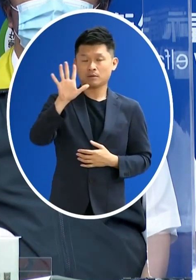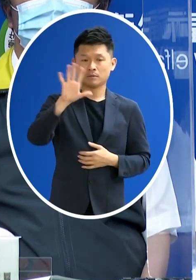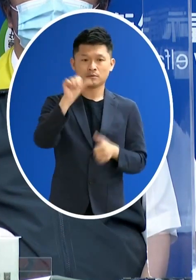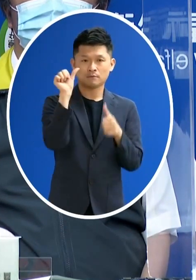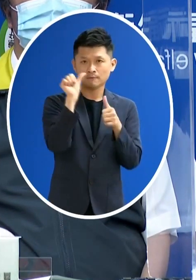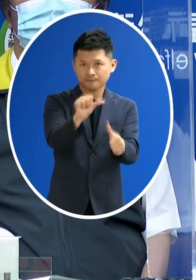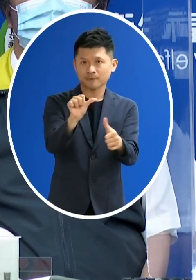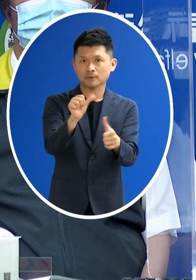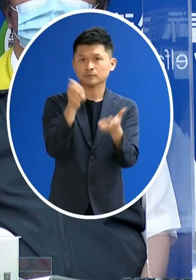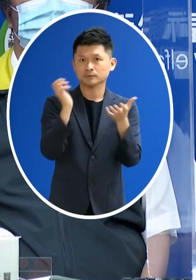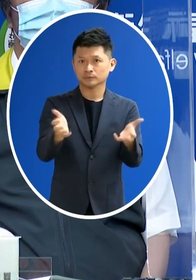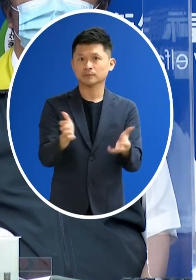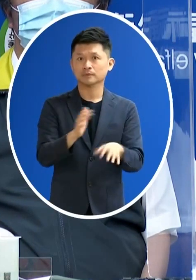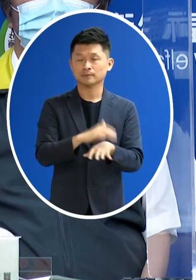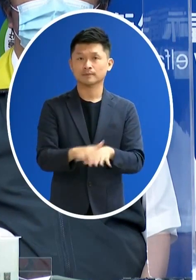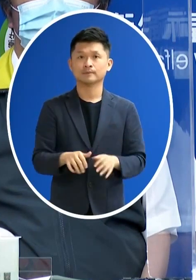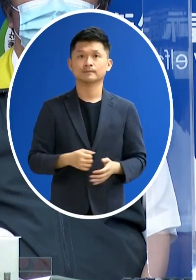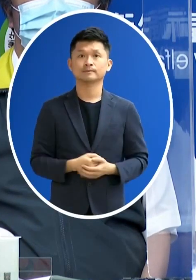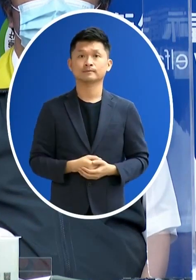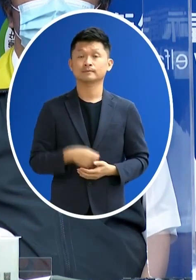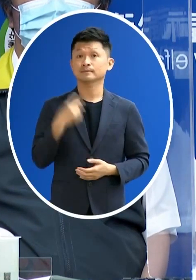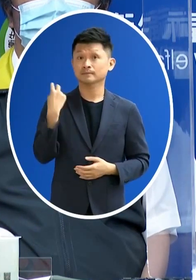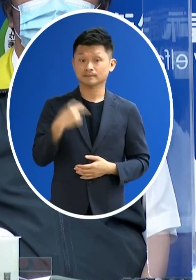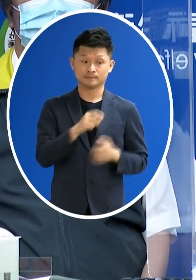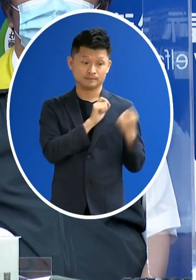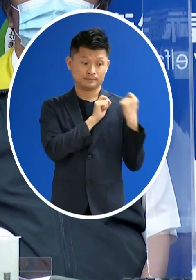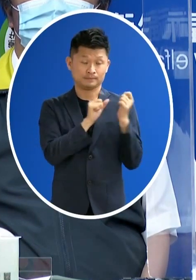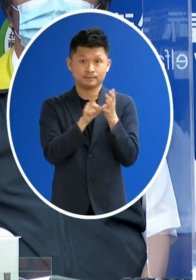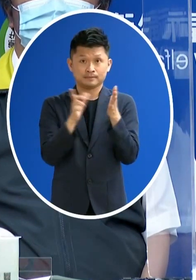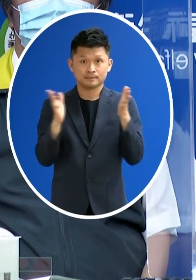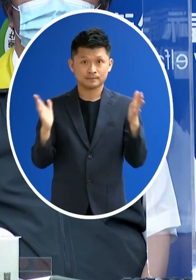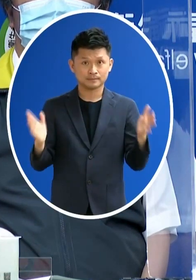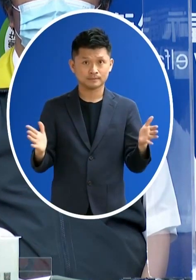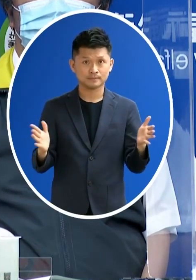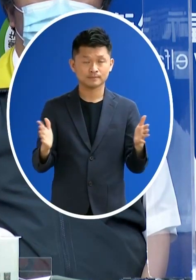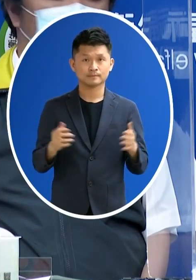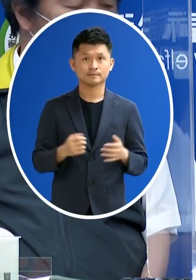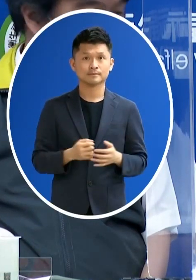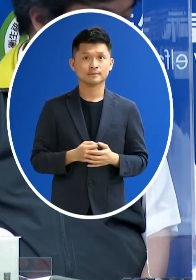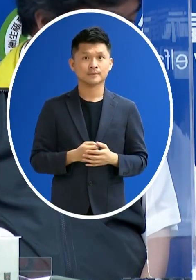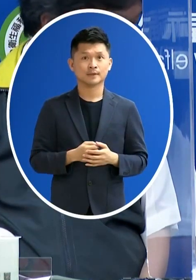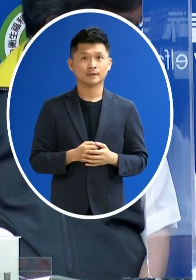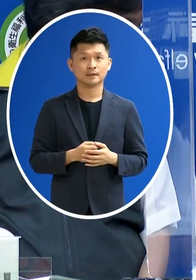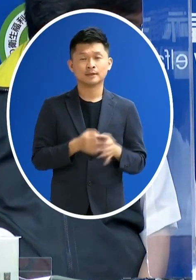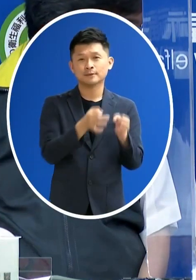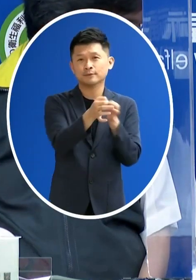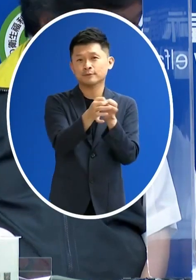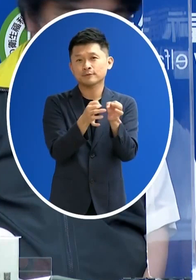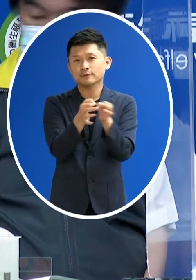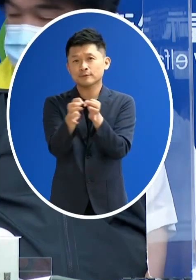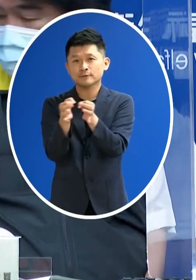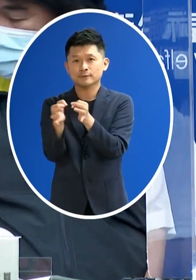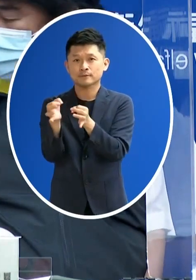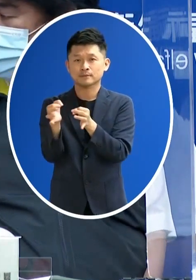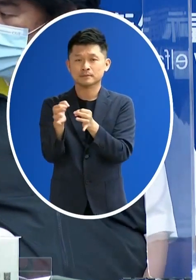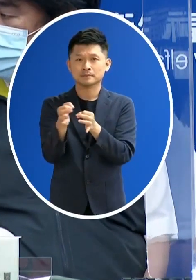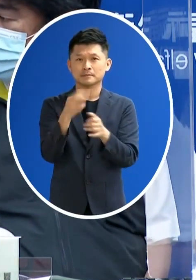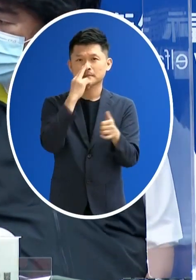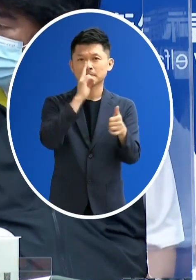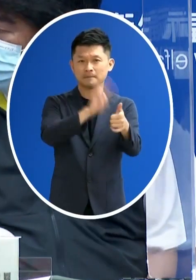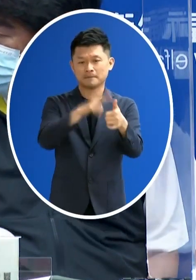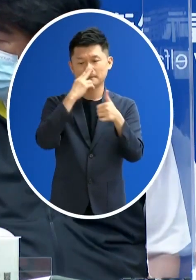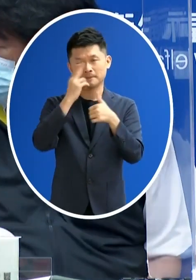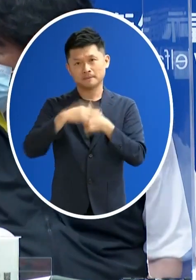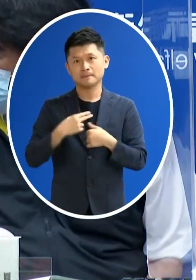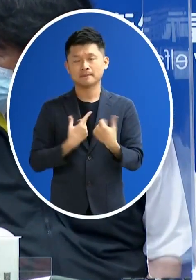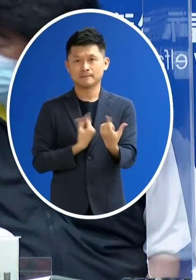罚。而且况且这段时间好，来做这些相关的哈生意，其实也是害人害